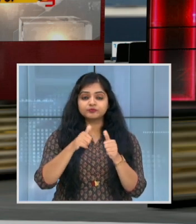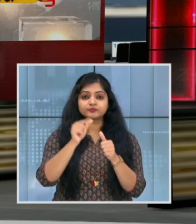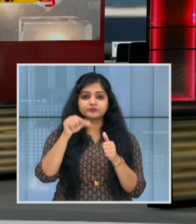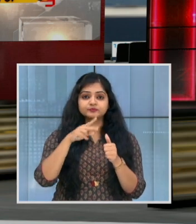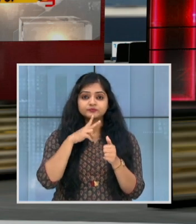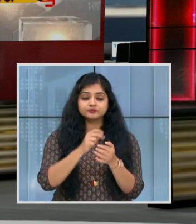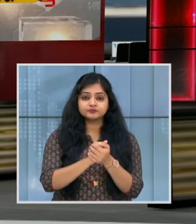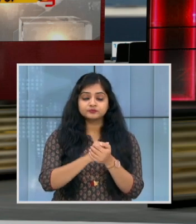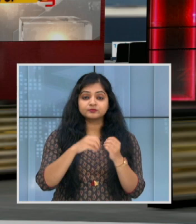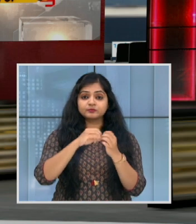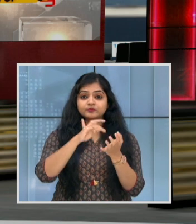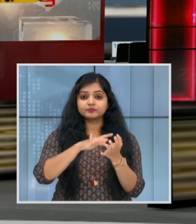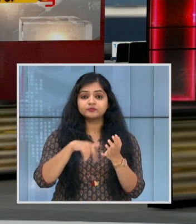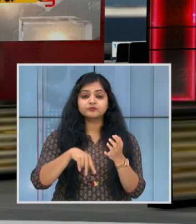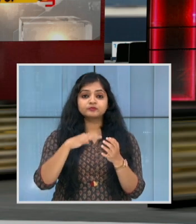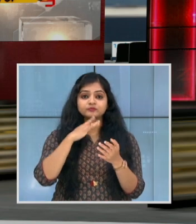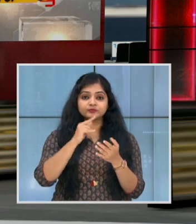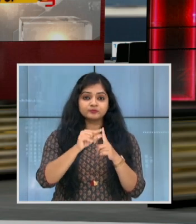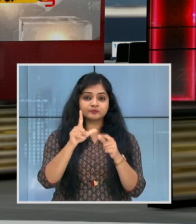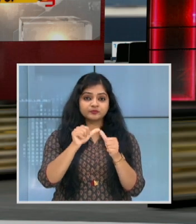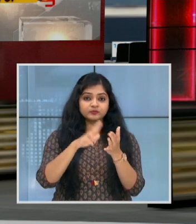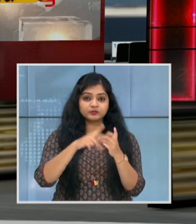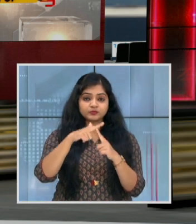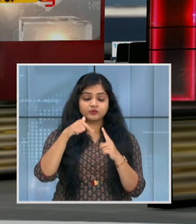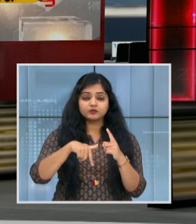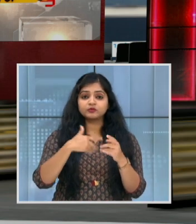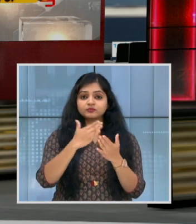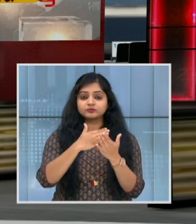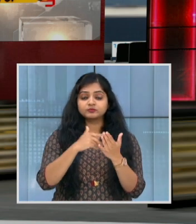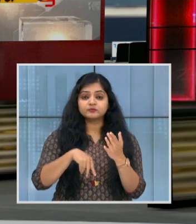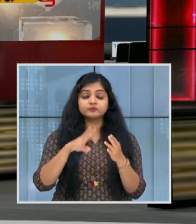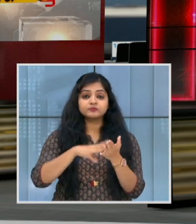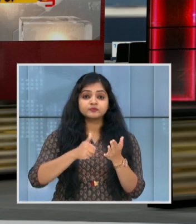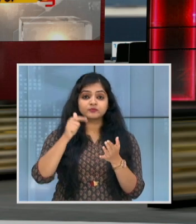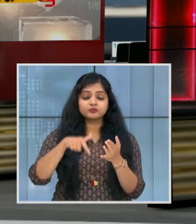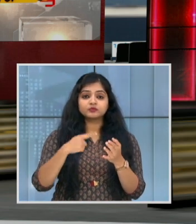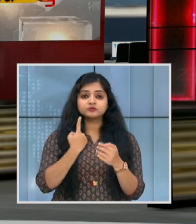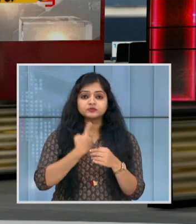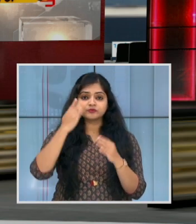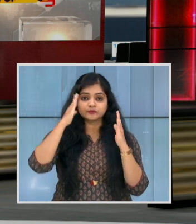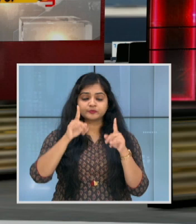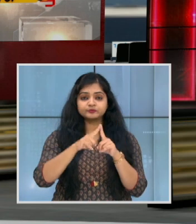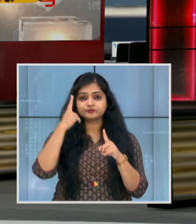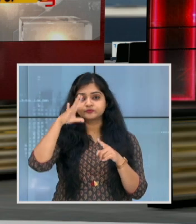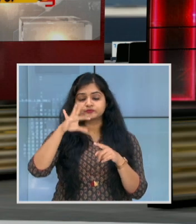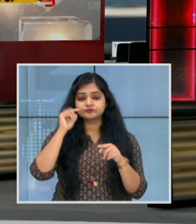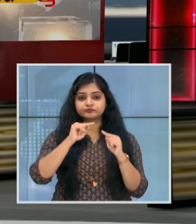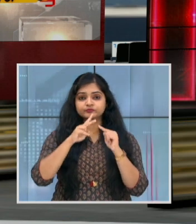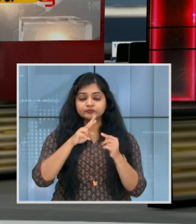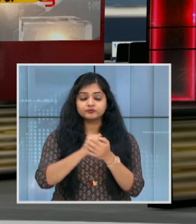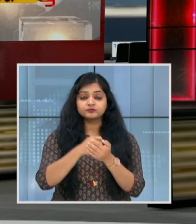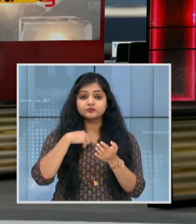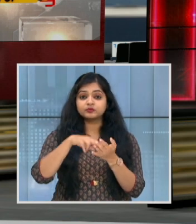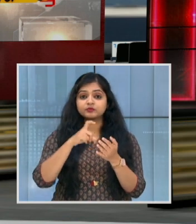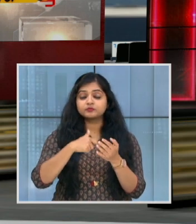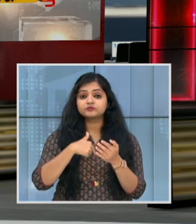വ്യക്തമാക്കി. ബ്രഹ്മപുരം മാലിന്യ പ്ലാന്റ് വിഷയത്തിൽ ഉൾപ്പെടെ മേയർ ഏകപക്ഷീയമായി തീരുമാനമെടുത്തെന്നും വിമർശനം ഉന്നയിച്ചു. സ്റ്റാൻഡിംഗ് കമ്മിറ്റി ചെയർമാൻ സ്ഥാനം